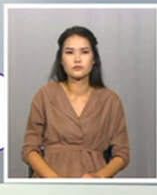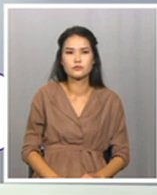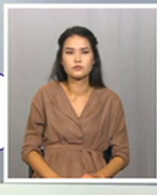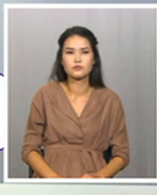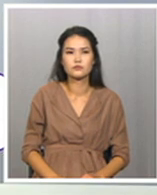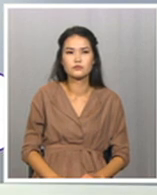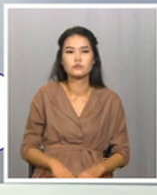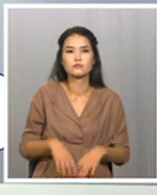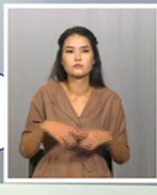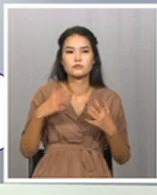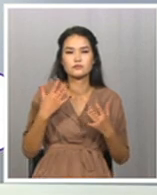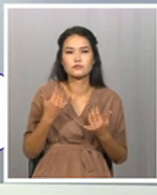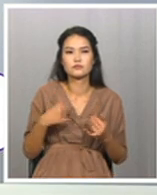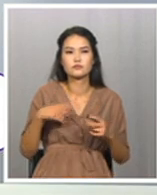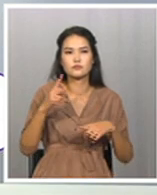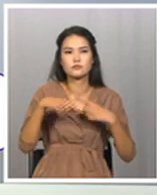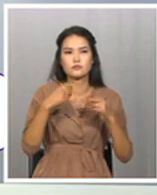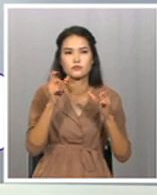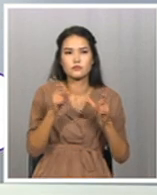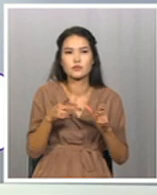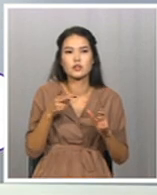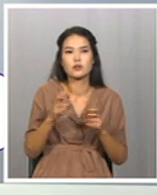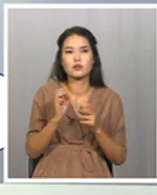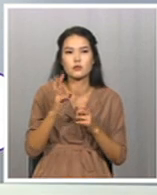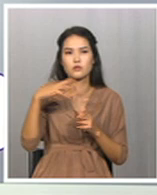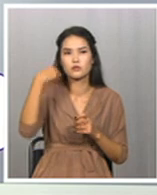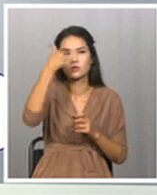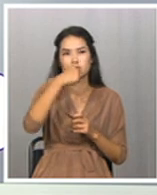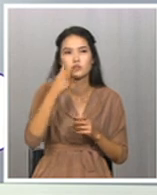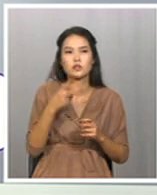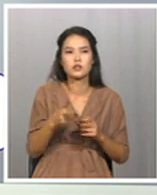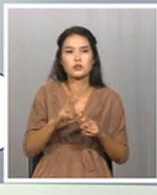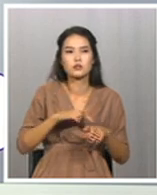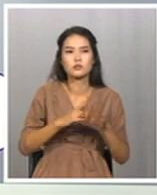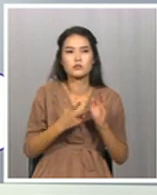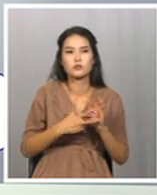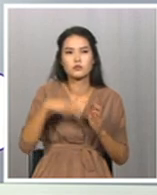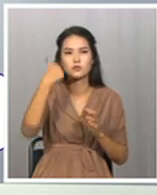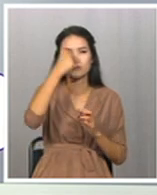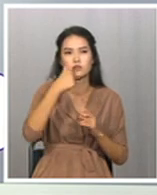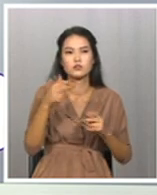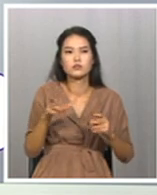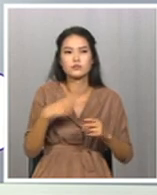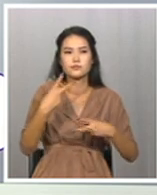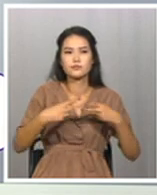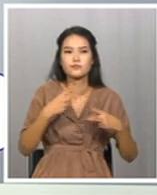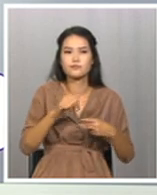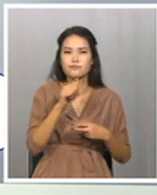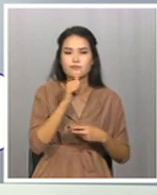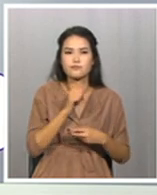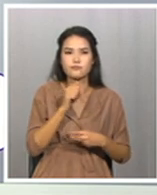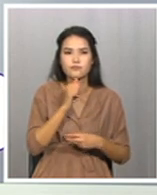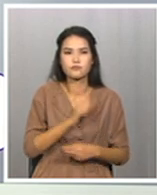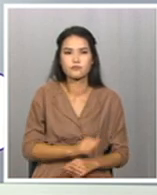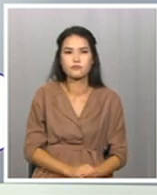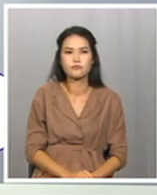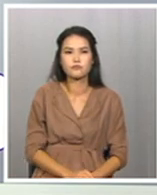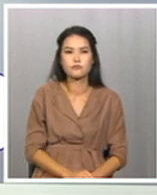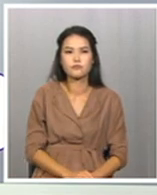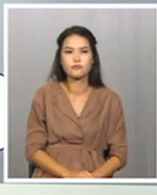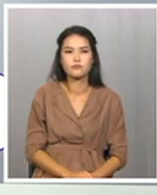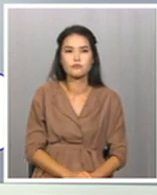Енді келесі кестеде біз 2013 жылғы деректермен 2018 жылғы мемлекеттердің деректерін салыстырып